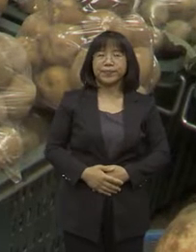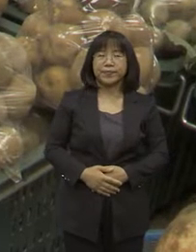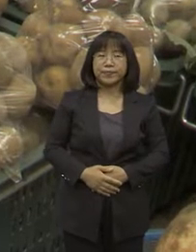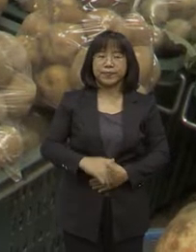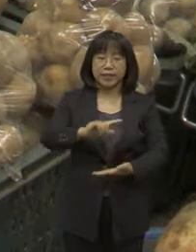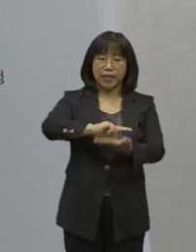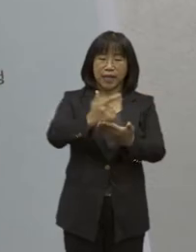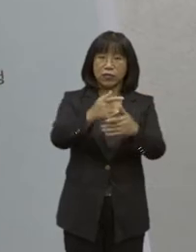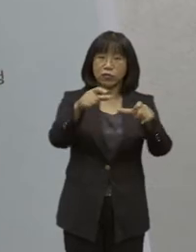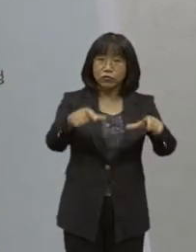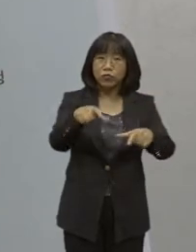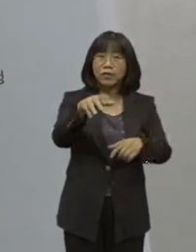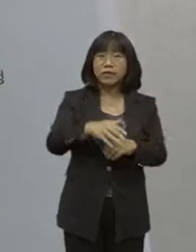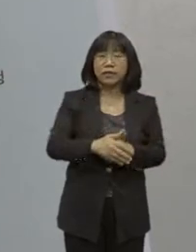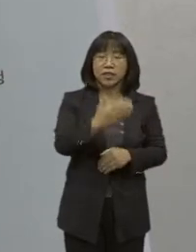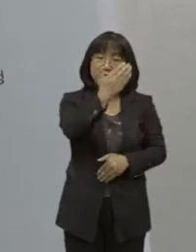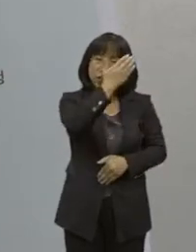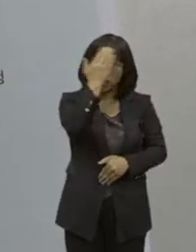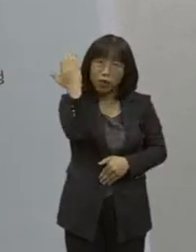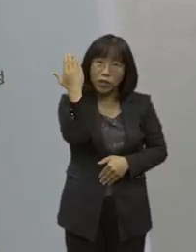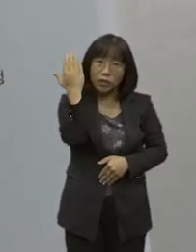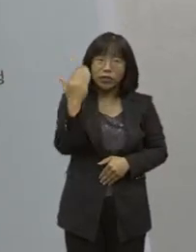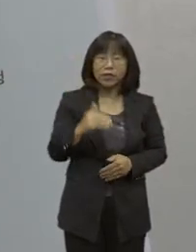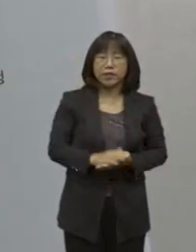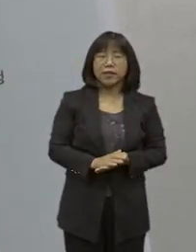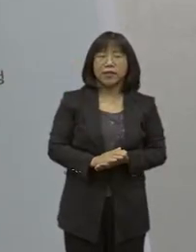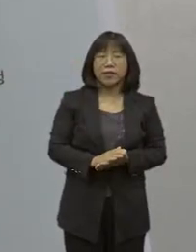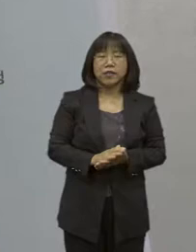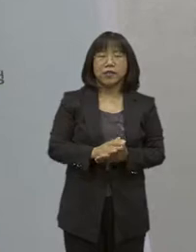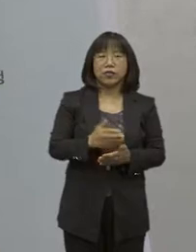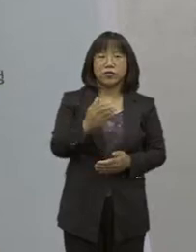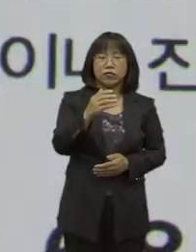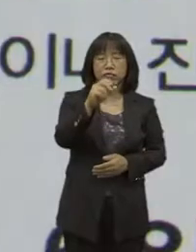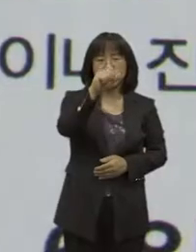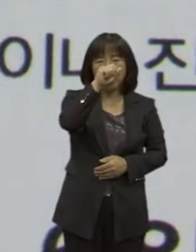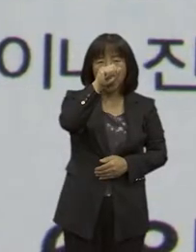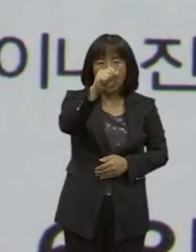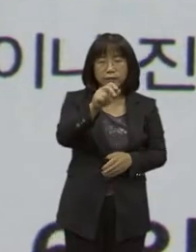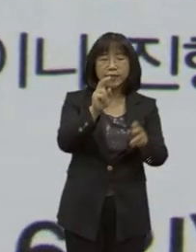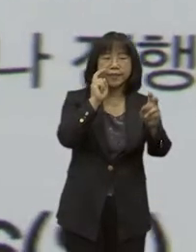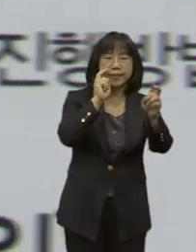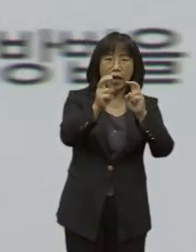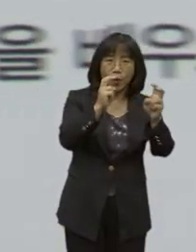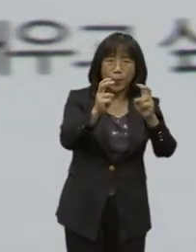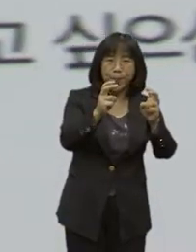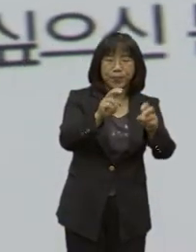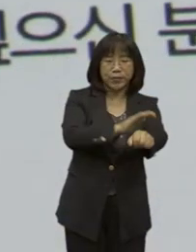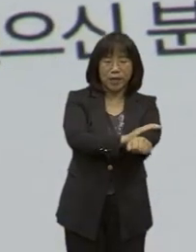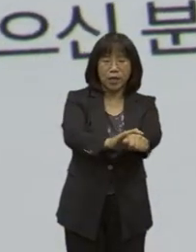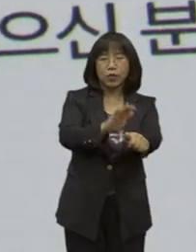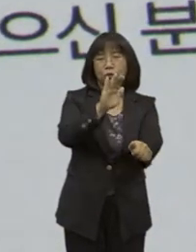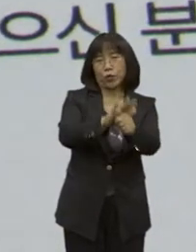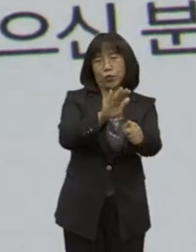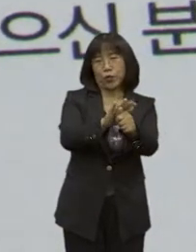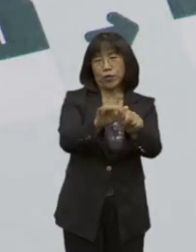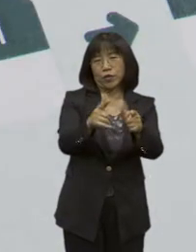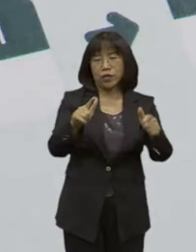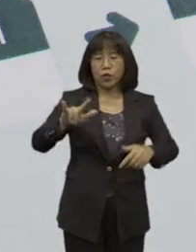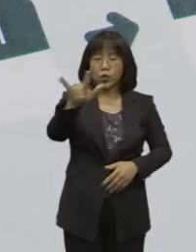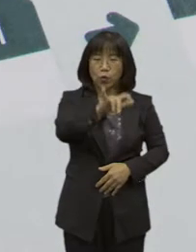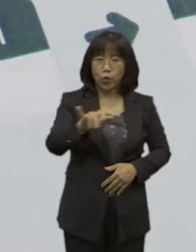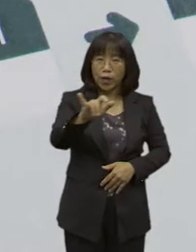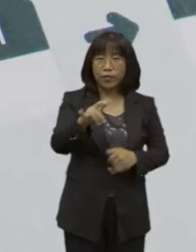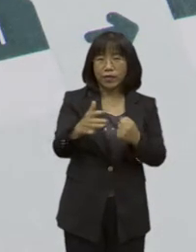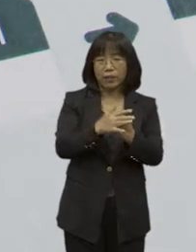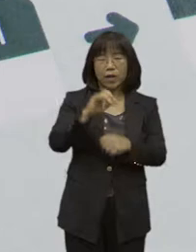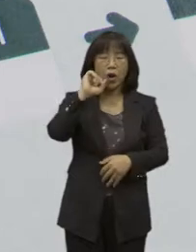이 밖에도 강서구는 청년 창업 기업의 우수 사업 아이템을 온라인 라이브 장터로 판매할 수 있도록 돕는 등